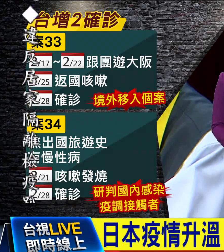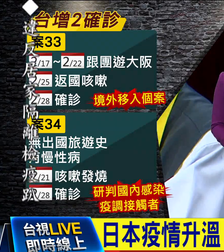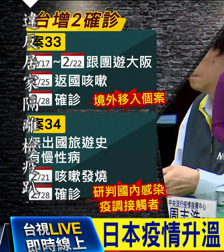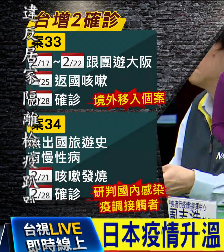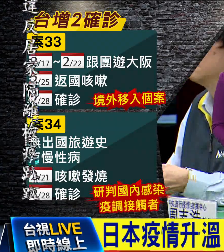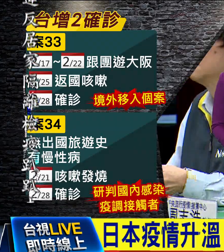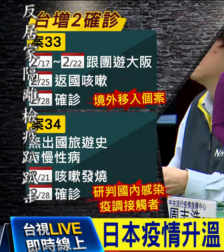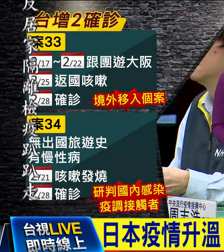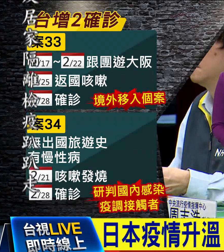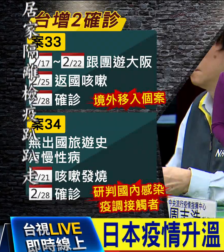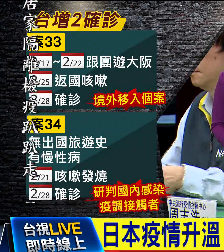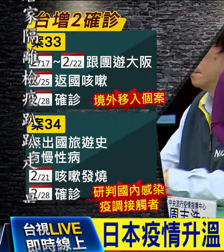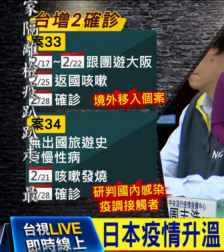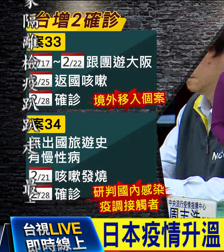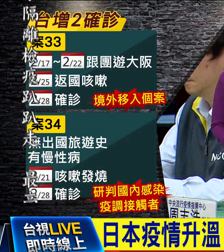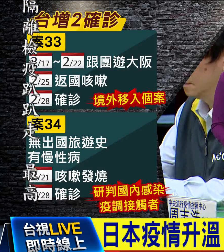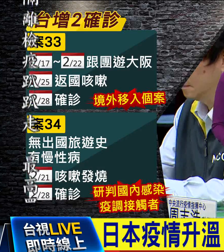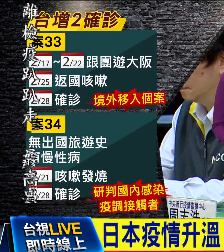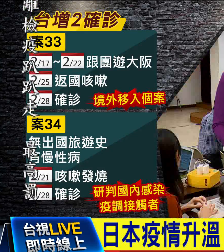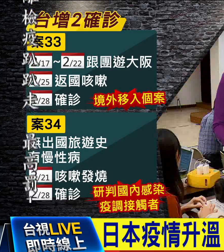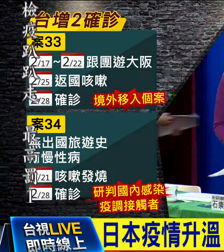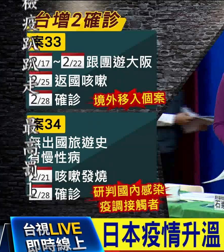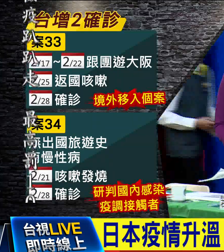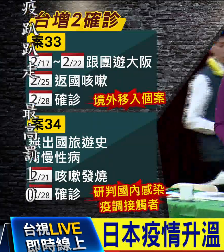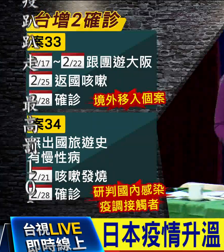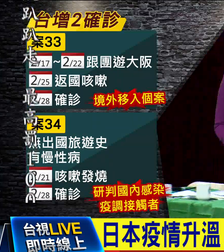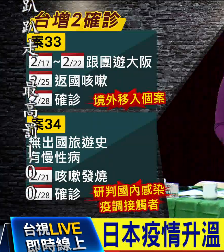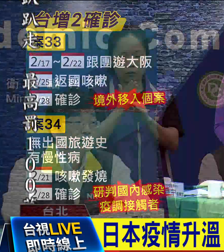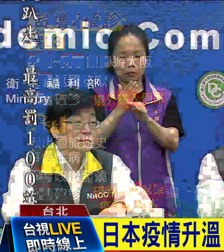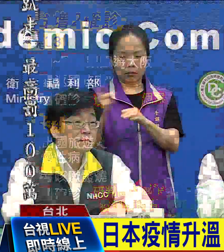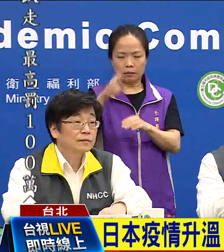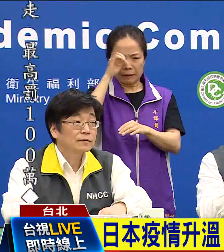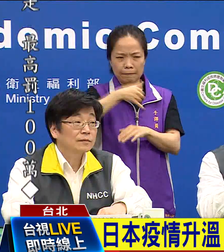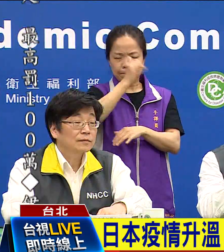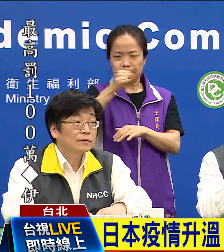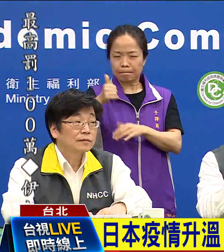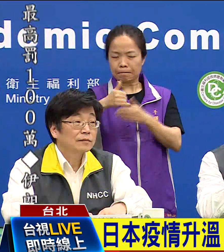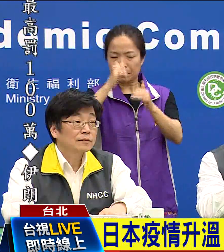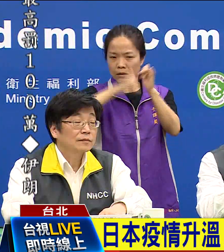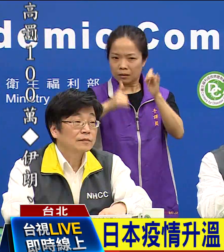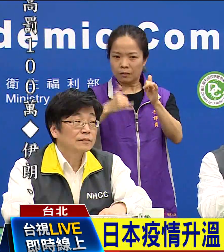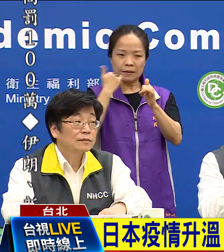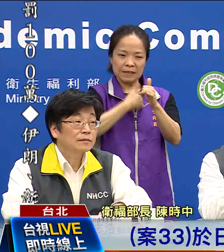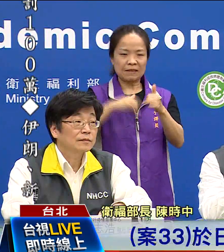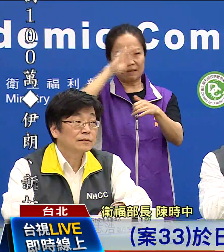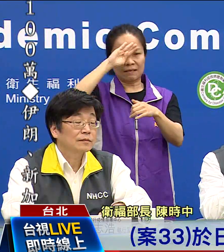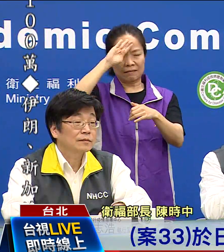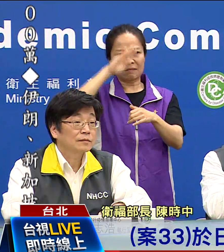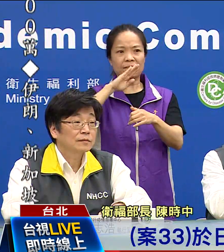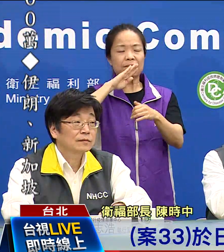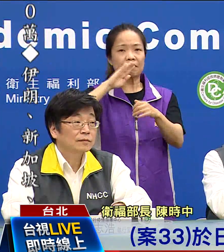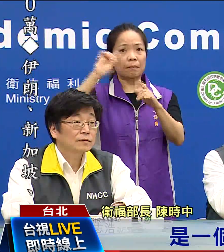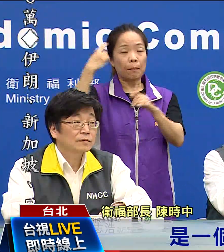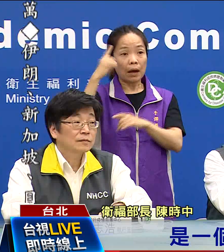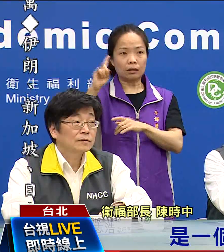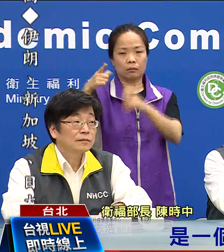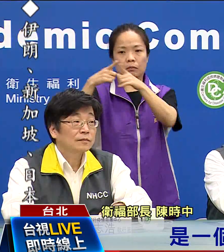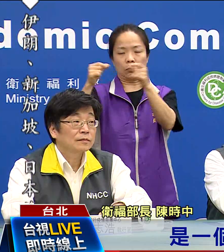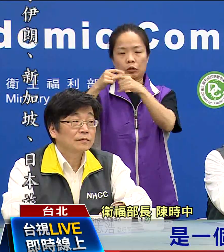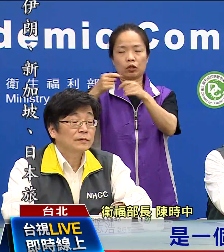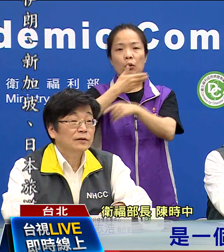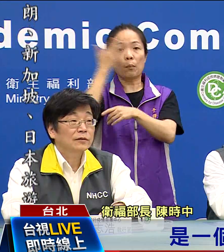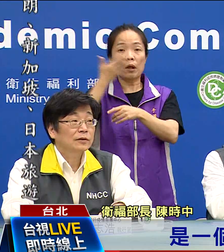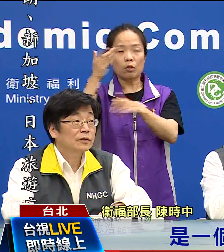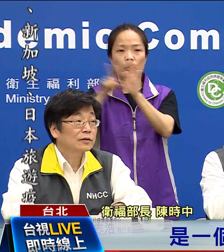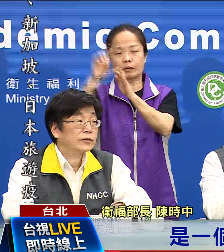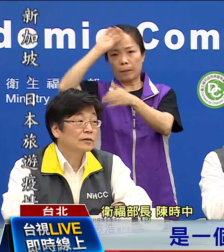区还是在院内感染，源头还有待厘清。 于日本感染的可能性是最高，是一个境